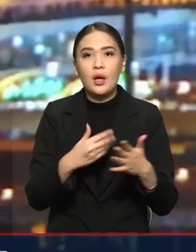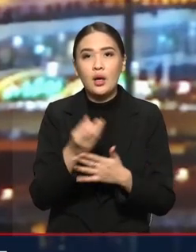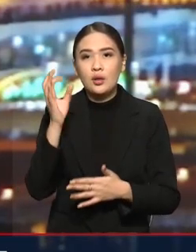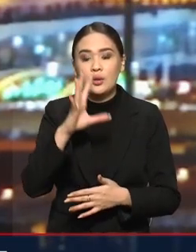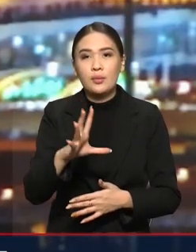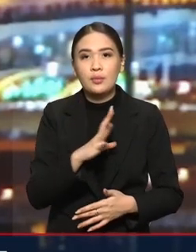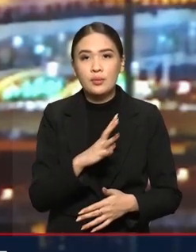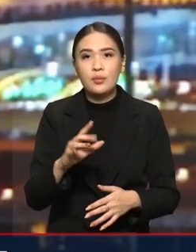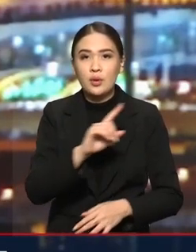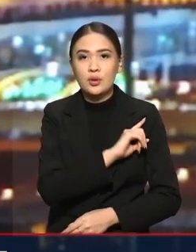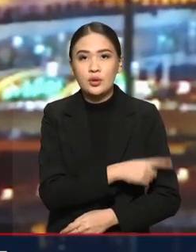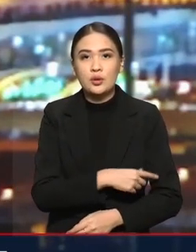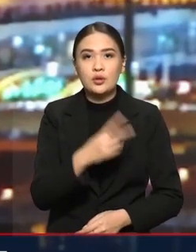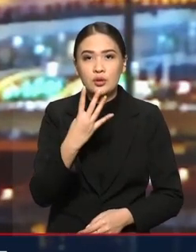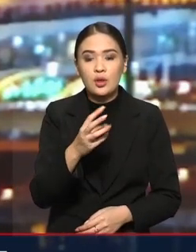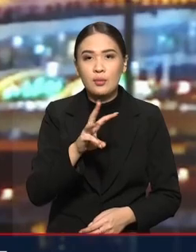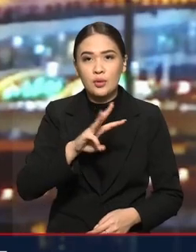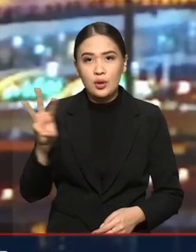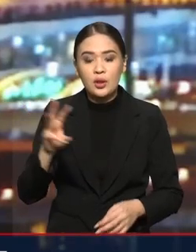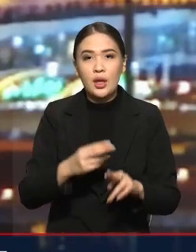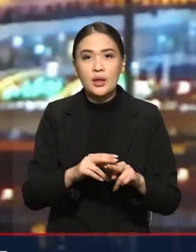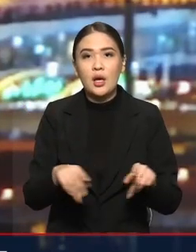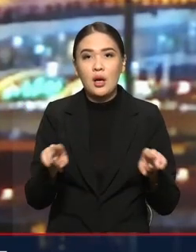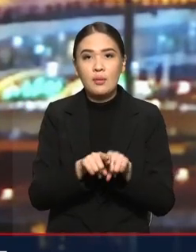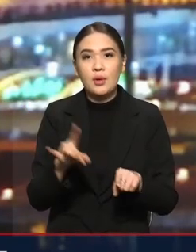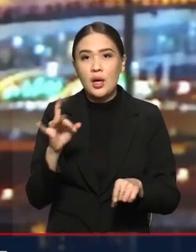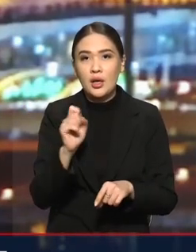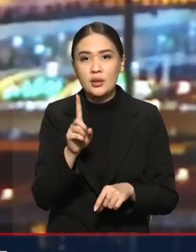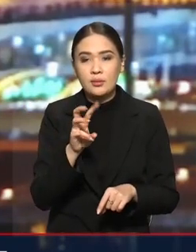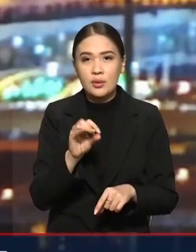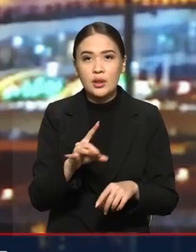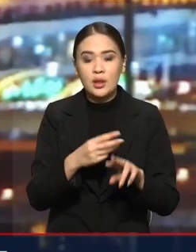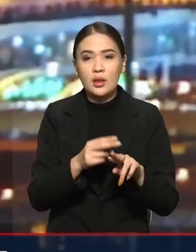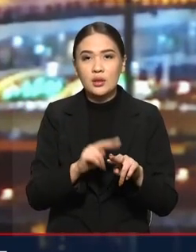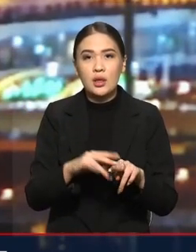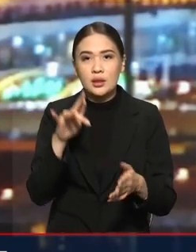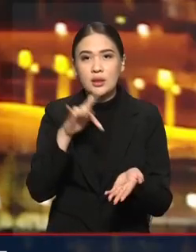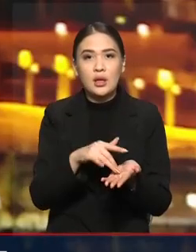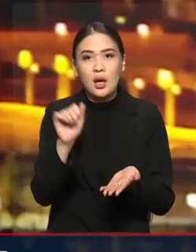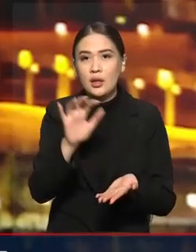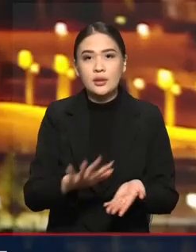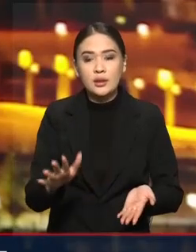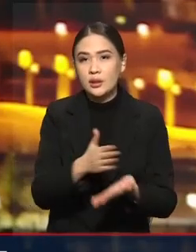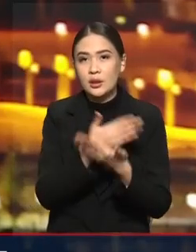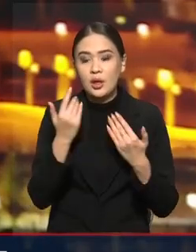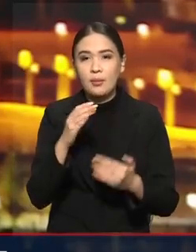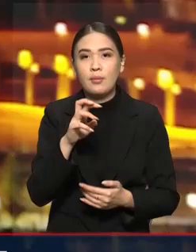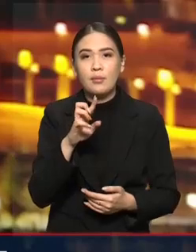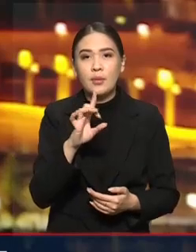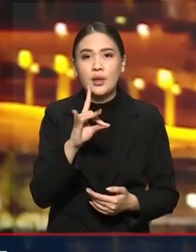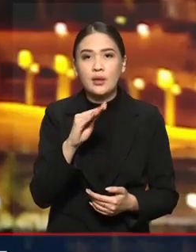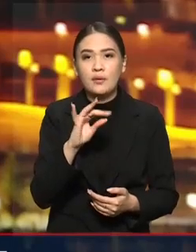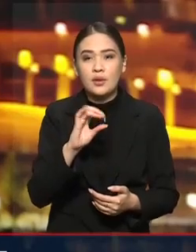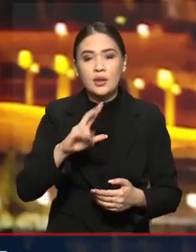на составляет до 4 млн тонн стали то есть такого размера производителей действительно в Центральной Азии Нет сегодня на брифинге Вы сказали что